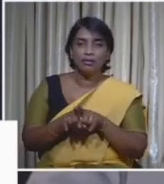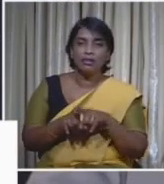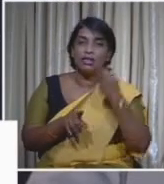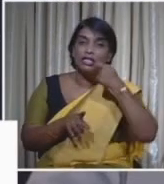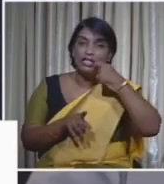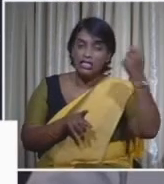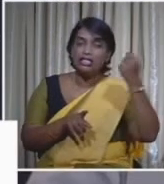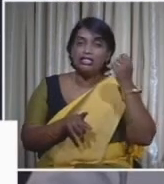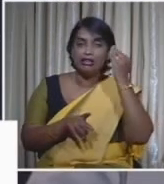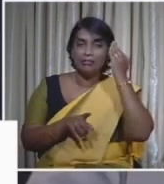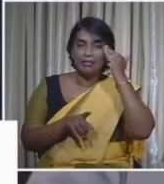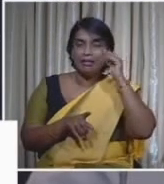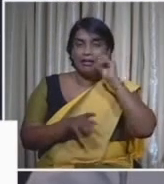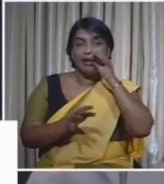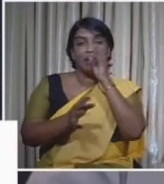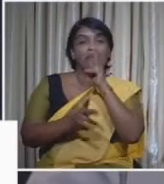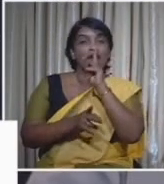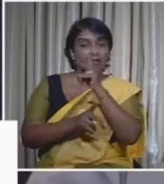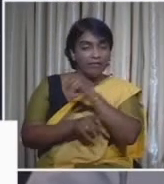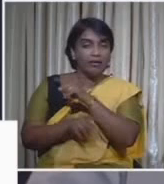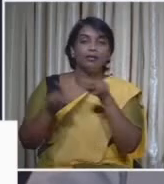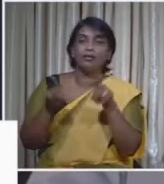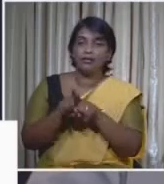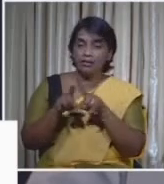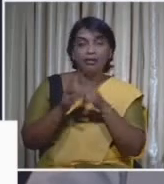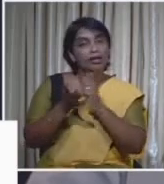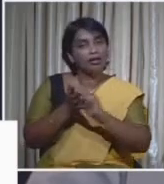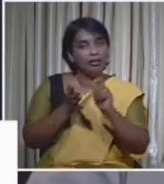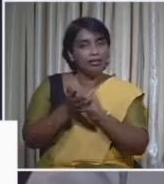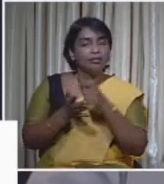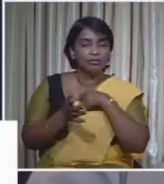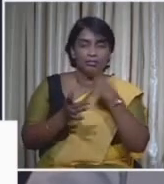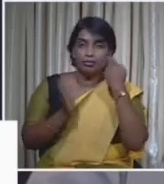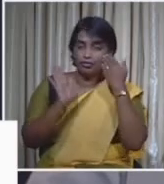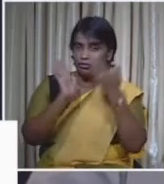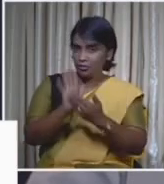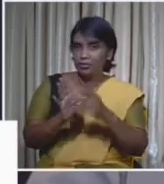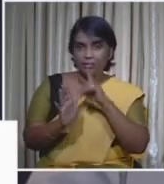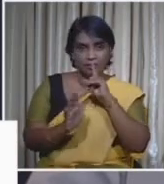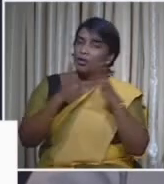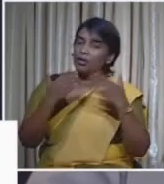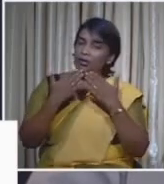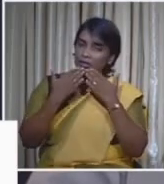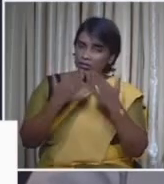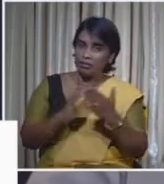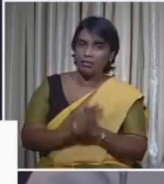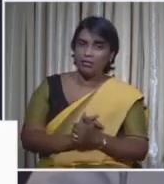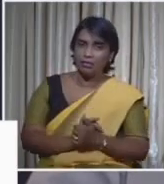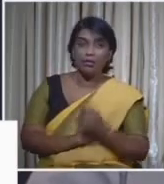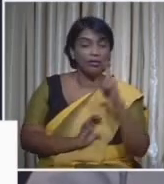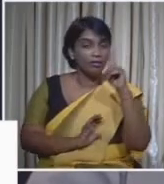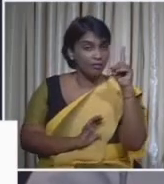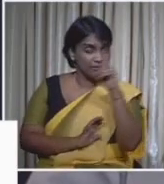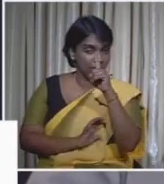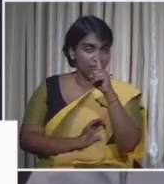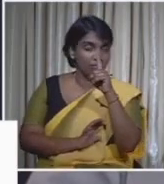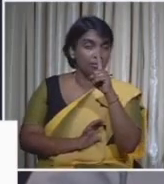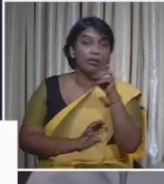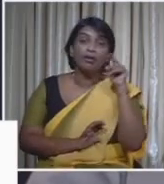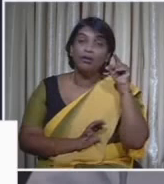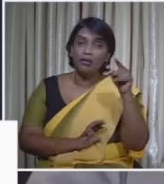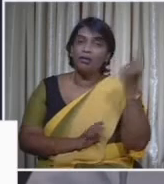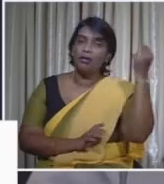ජාතික කවියෙක් වන ජේ මොල ලියූ පදයක් උපුටා දක්වමින් මගේ ප්‍රකාශය අවසන් කරනවා. පළමුව ඔවුන්